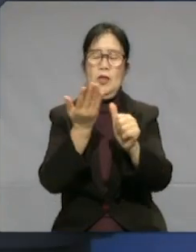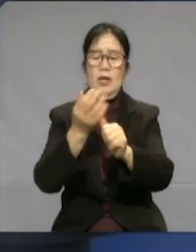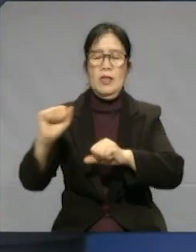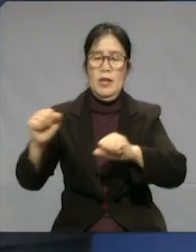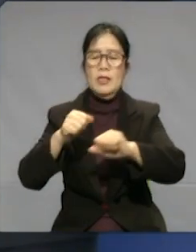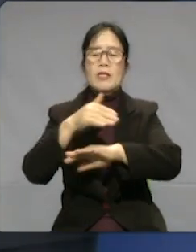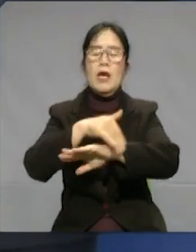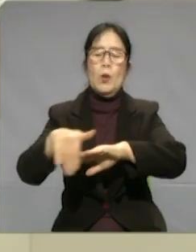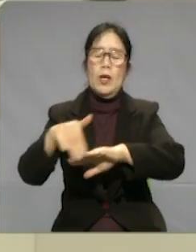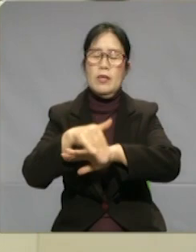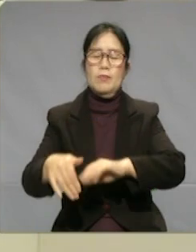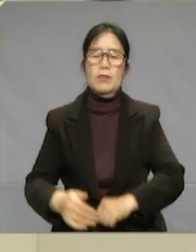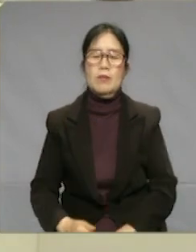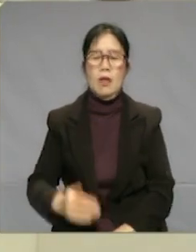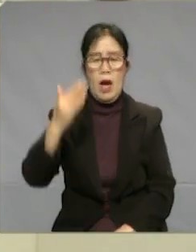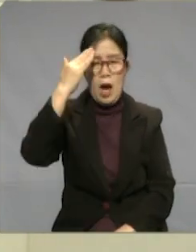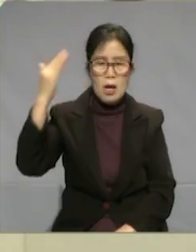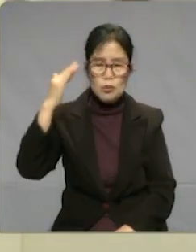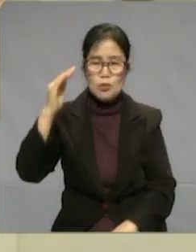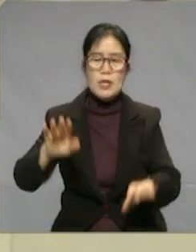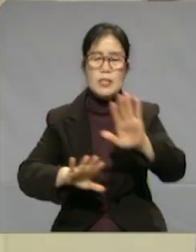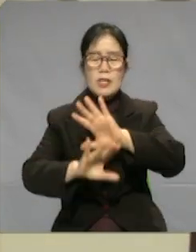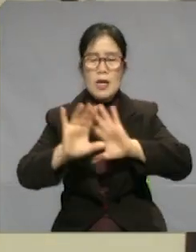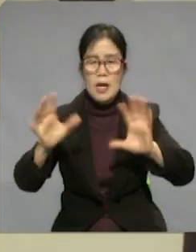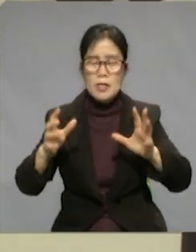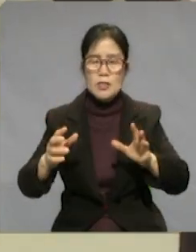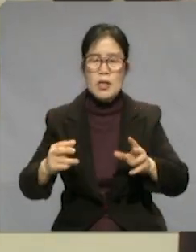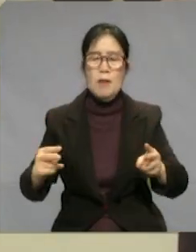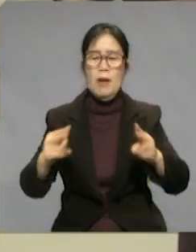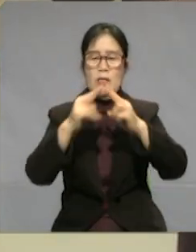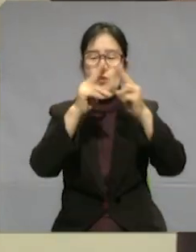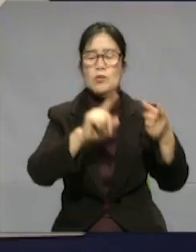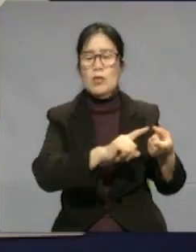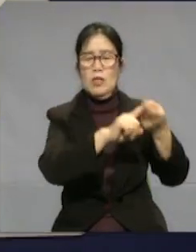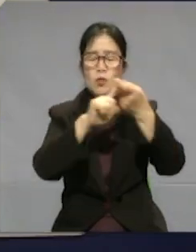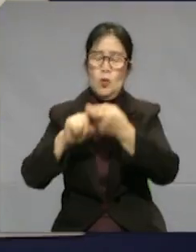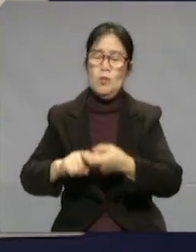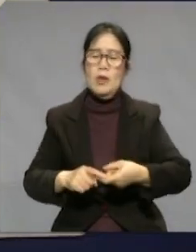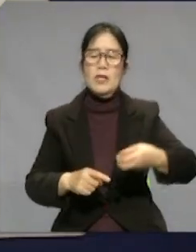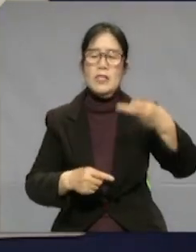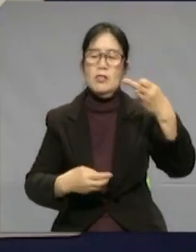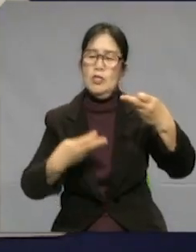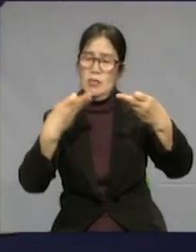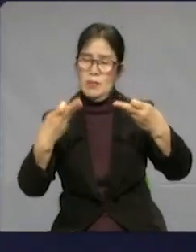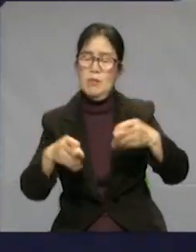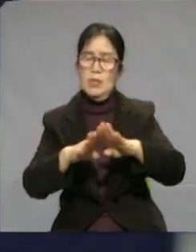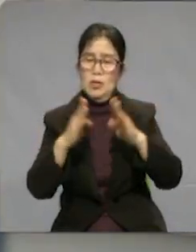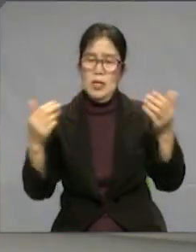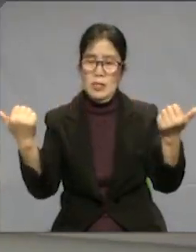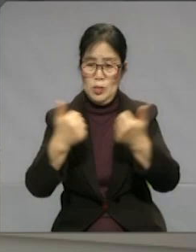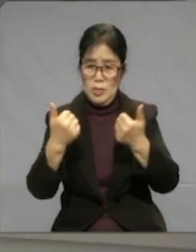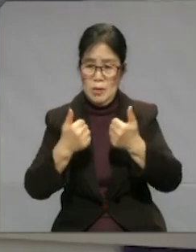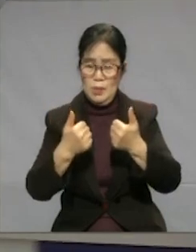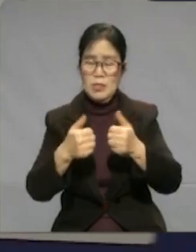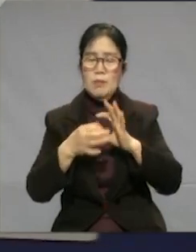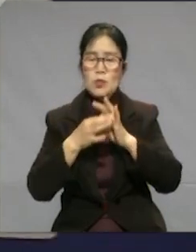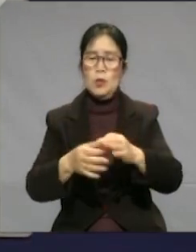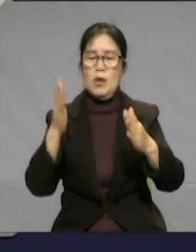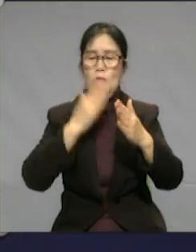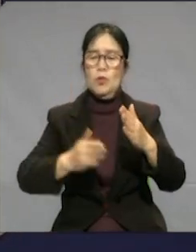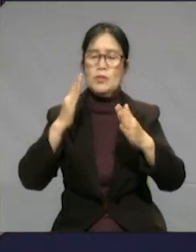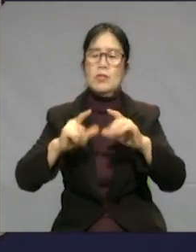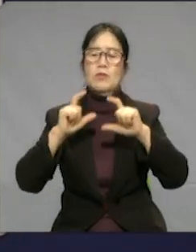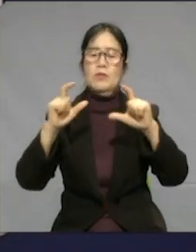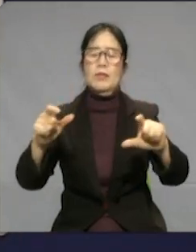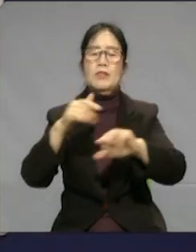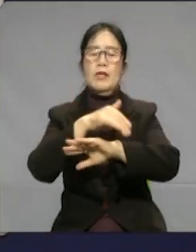방침입니다. 한국과 네덜란드의 반도체 동맹은 현지 시간 13일 열리는 정상회담을 통해 공식화할